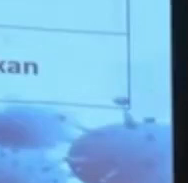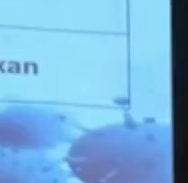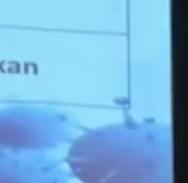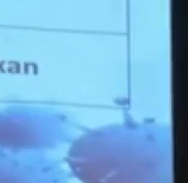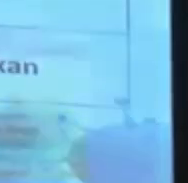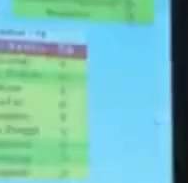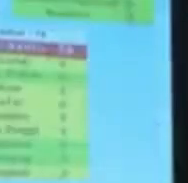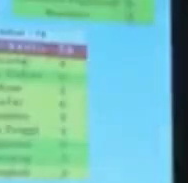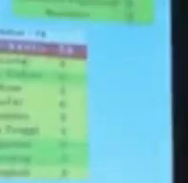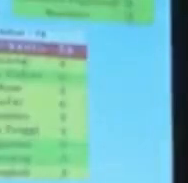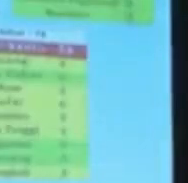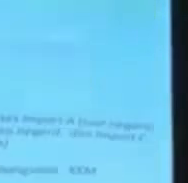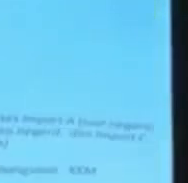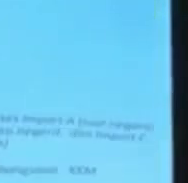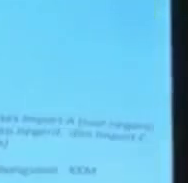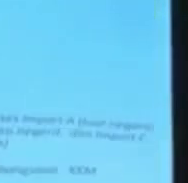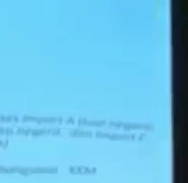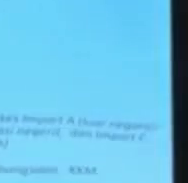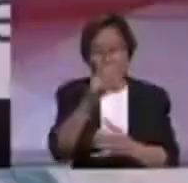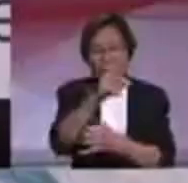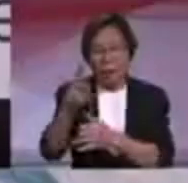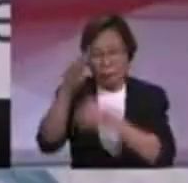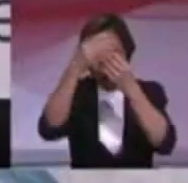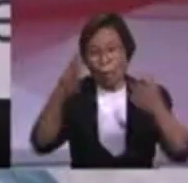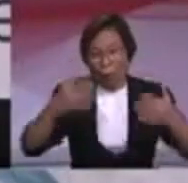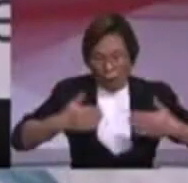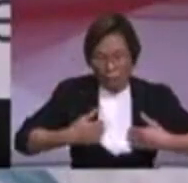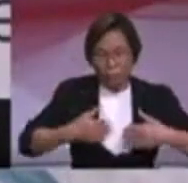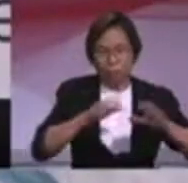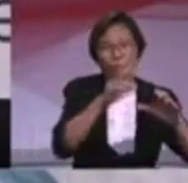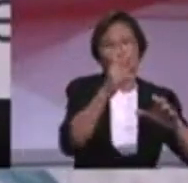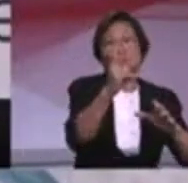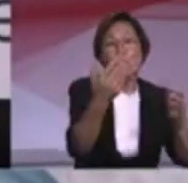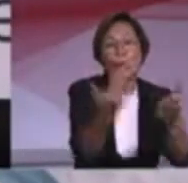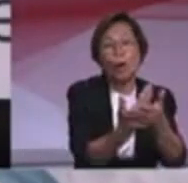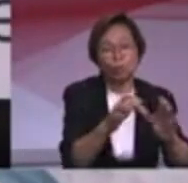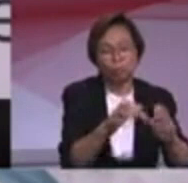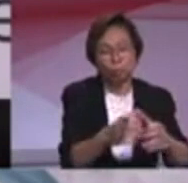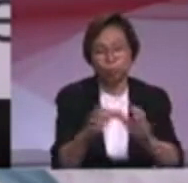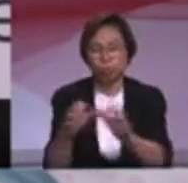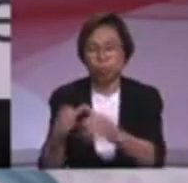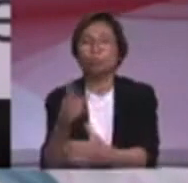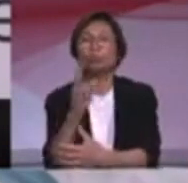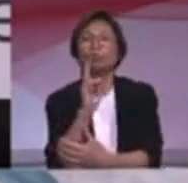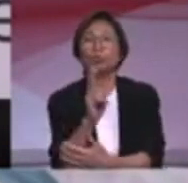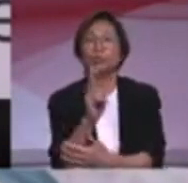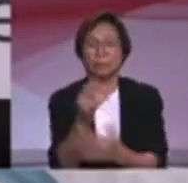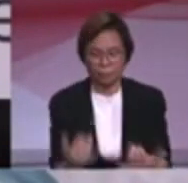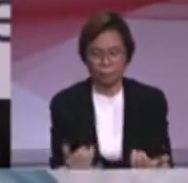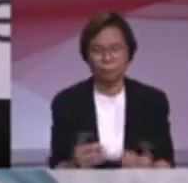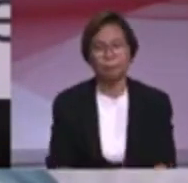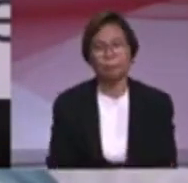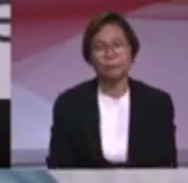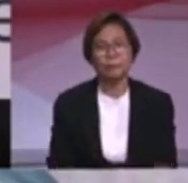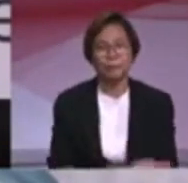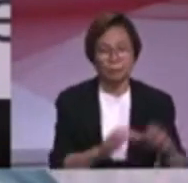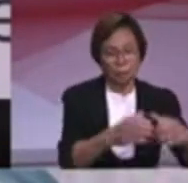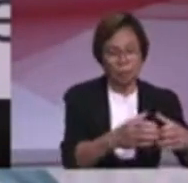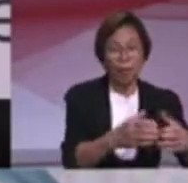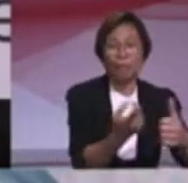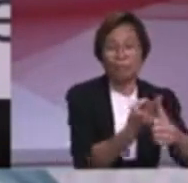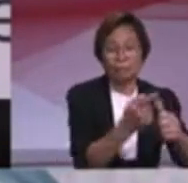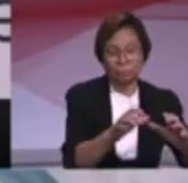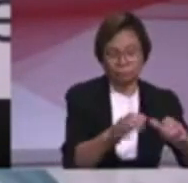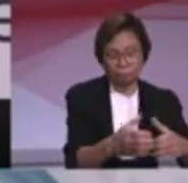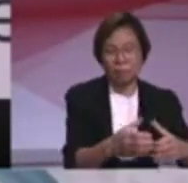Pada hari ini, Kementerian Kesihatan ingin memaklumkan bahawa terdapat dua kluster baru yang telah dikenal pasti pada hari ini, iaitu kluster pertama